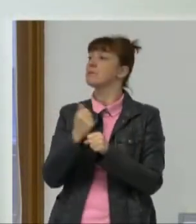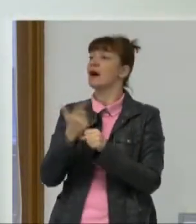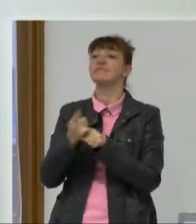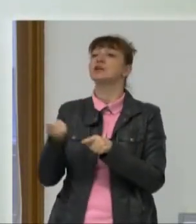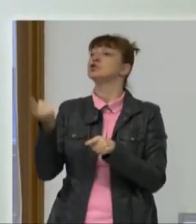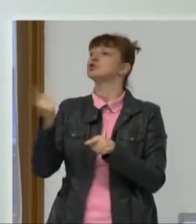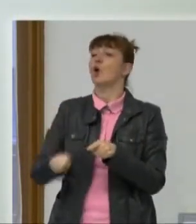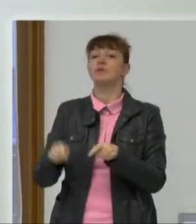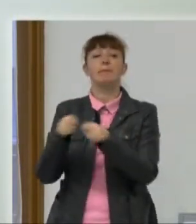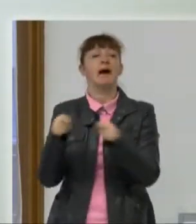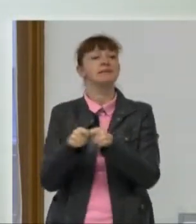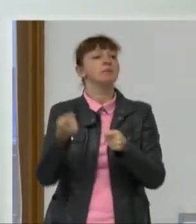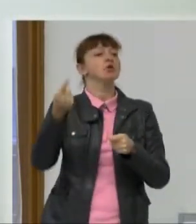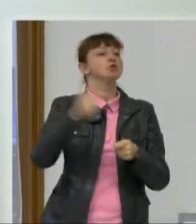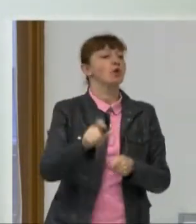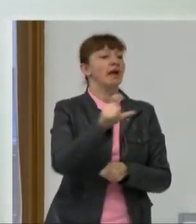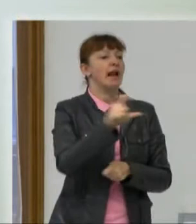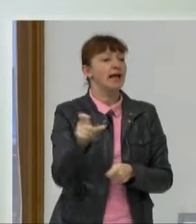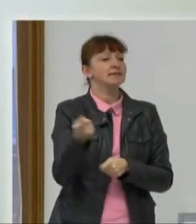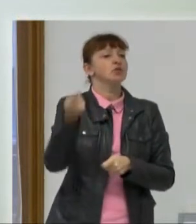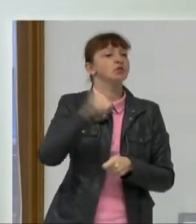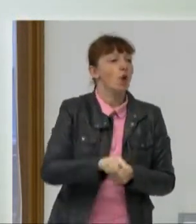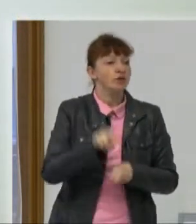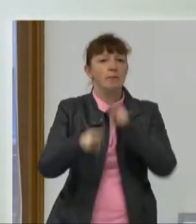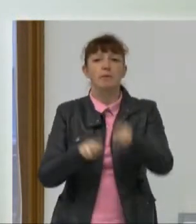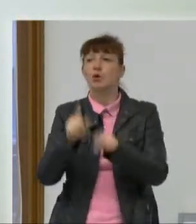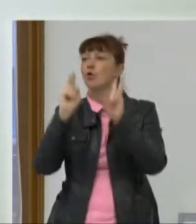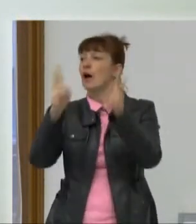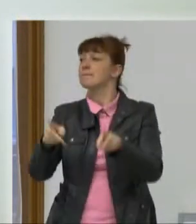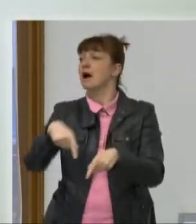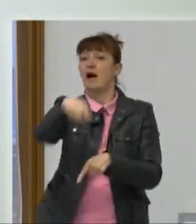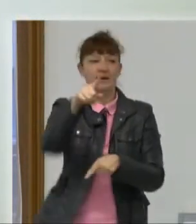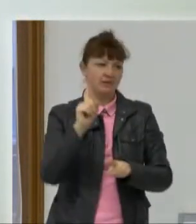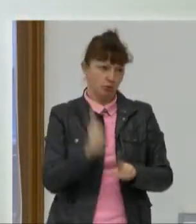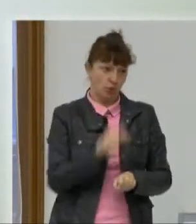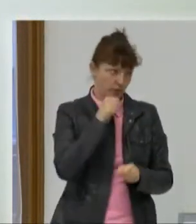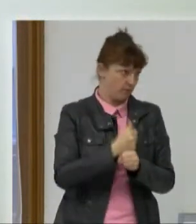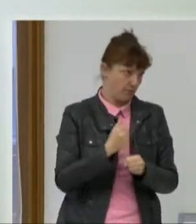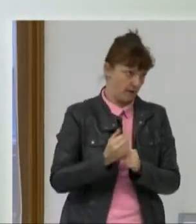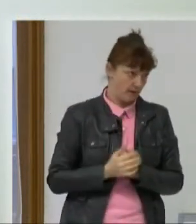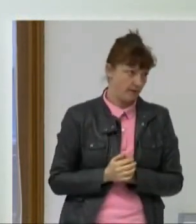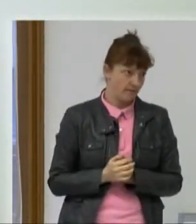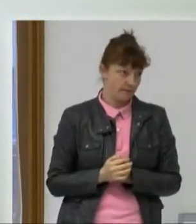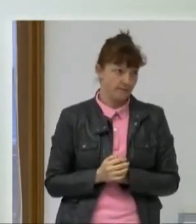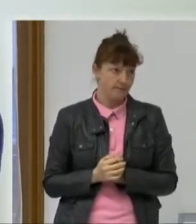zu viele Sonderklassen und Sonderbetreuung am Gang oder in einem anderen Raum.